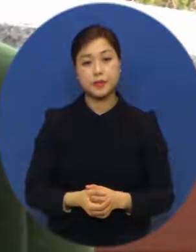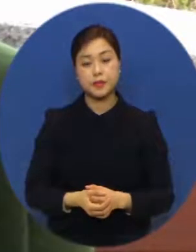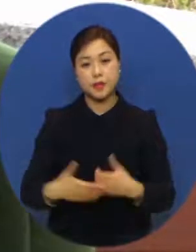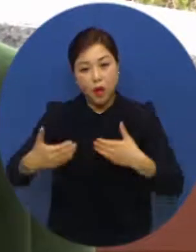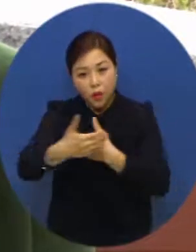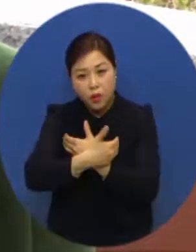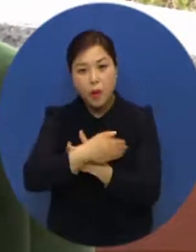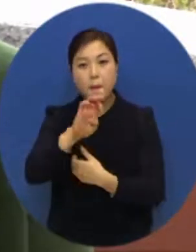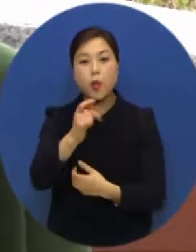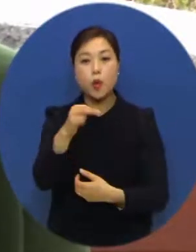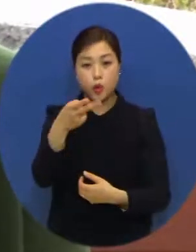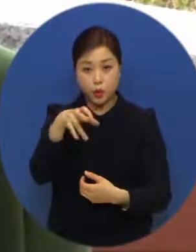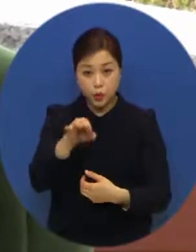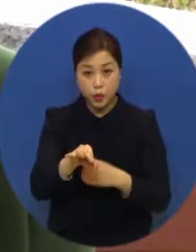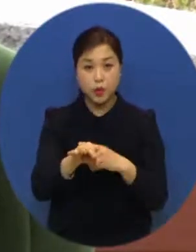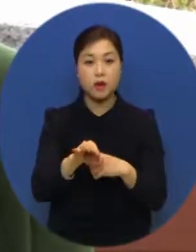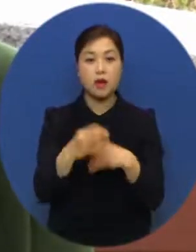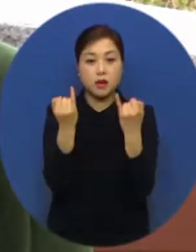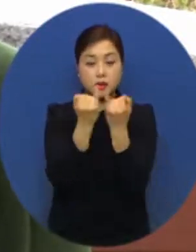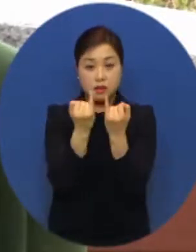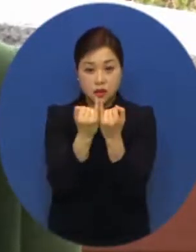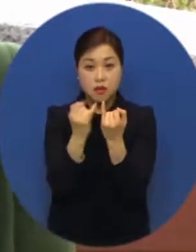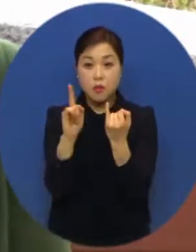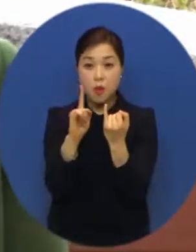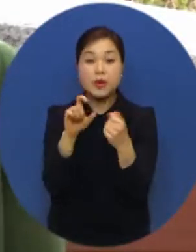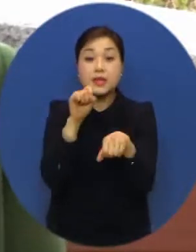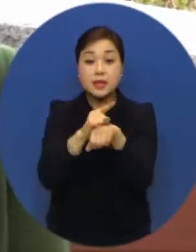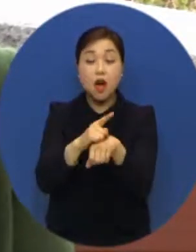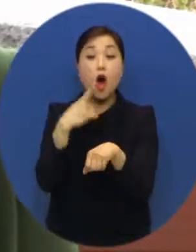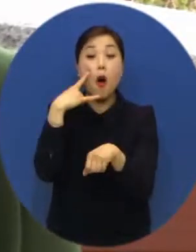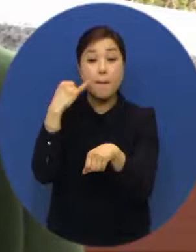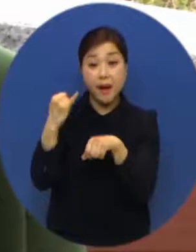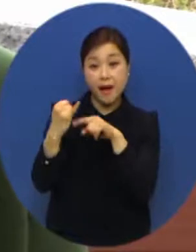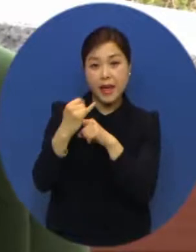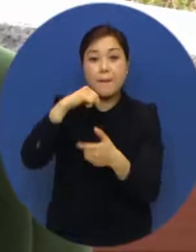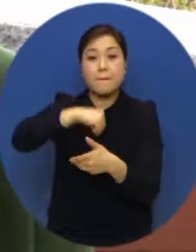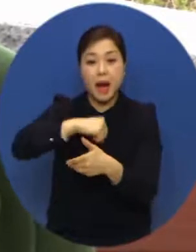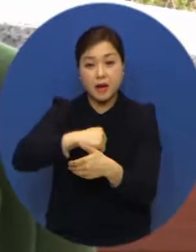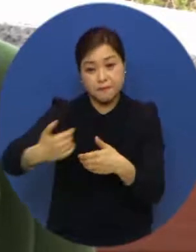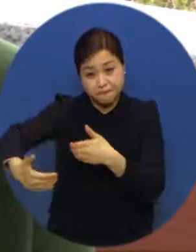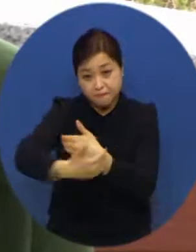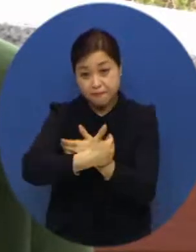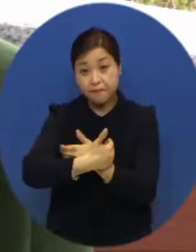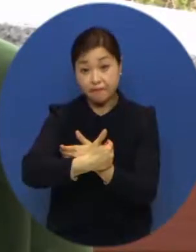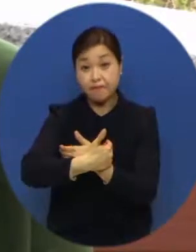포용 모성적인 뭐 이런 말들을 쓸 수가 있을 것 같고요.